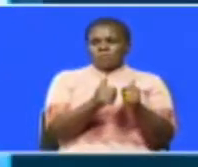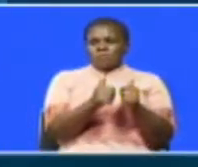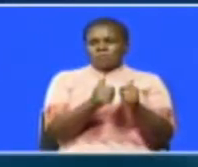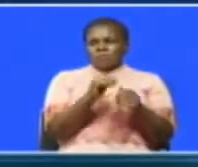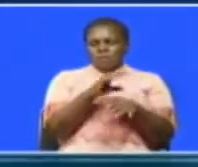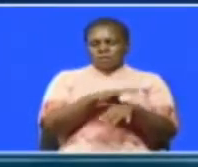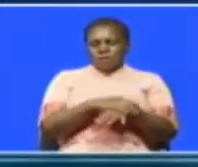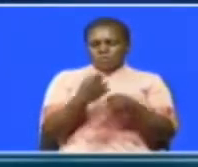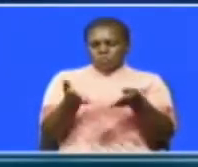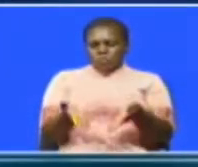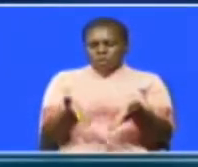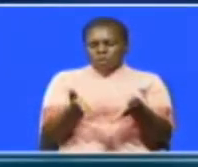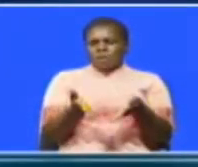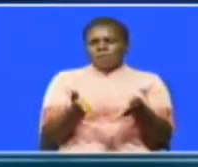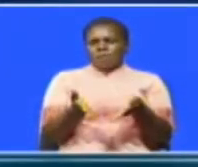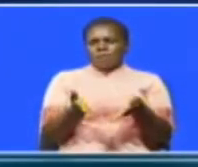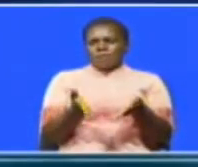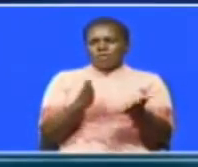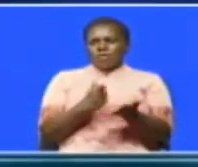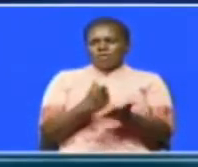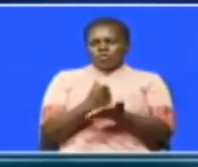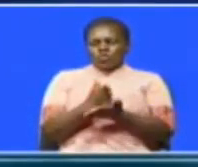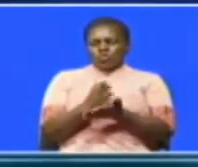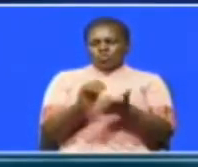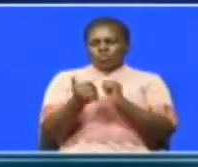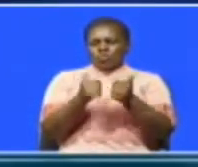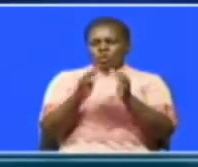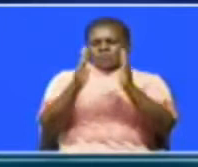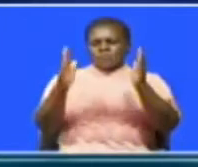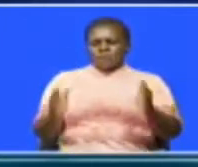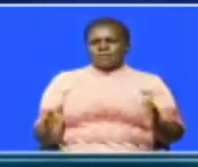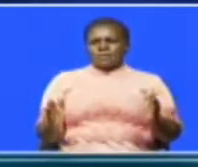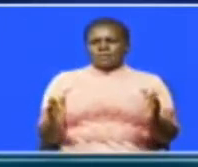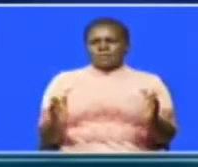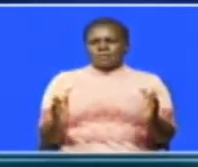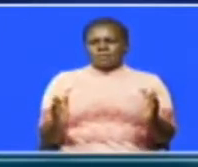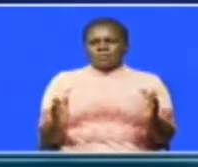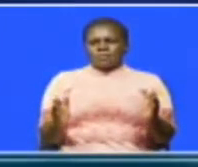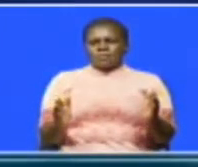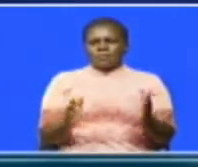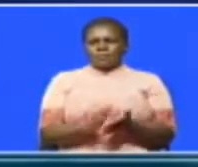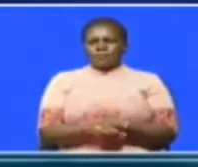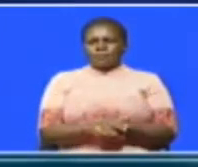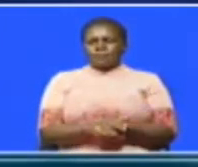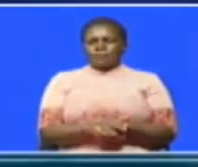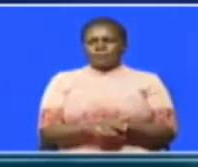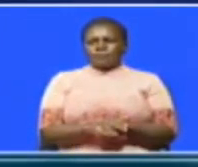ambazo tumeweza kuandaliwa siku hii ya leo kupitia meza ya KTN Leo Michezo.